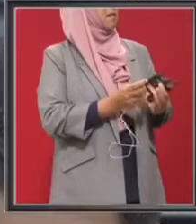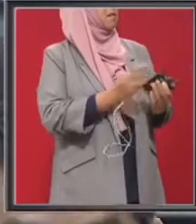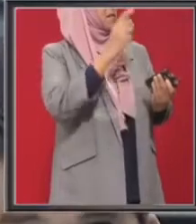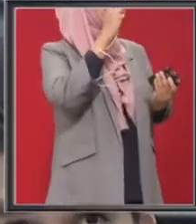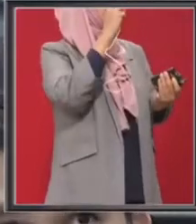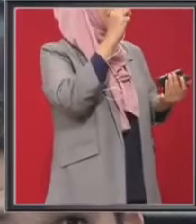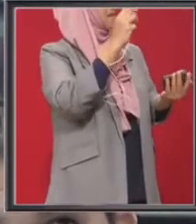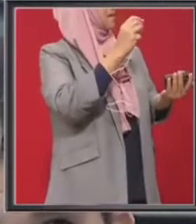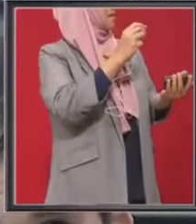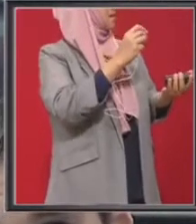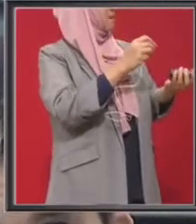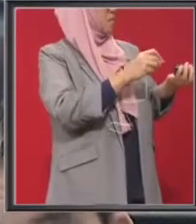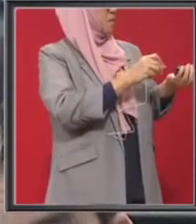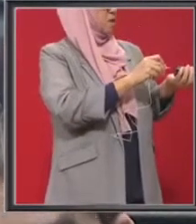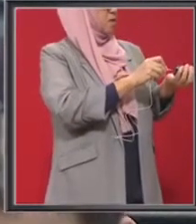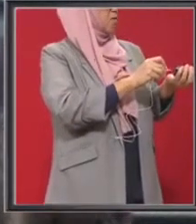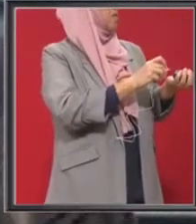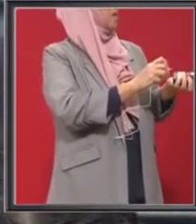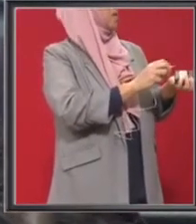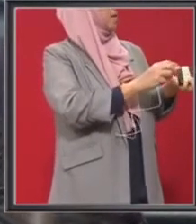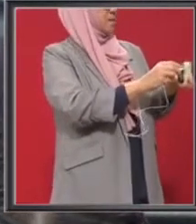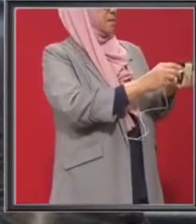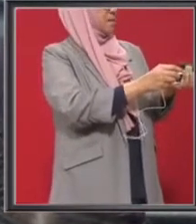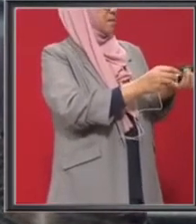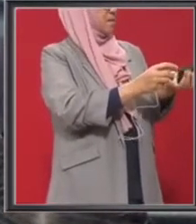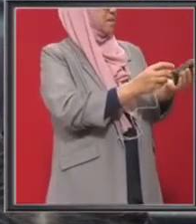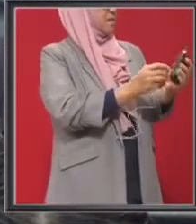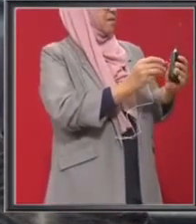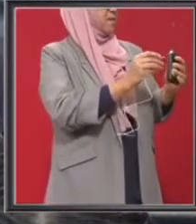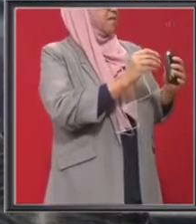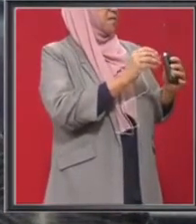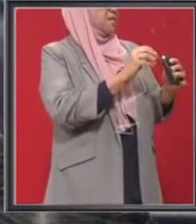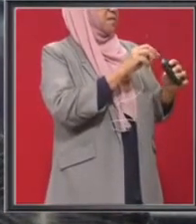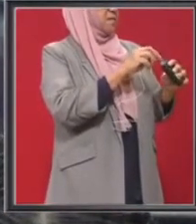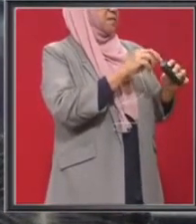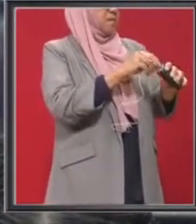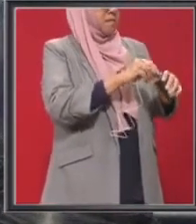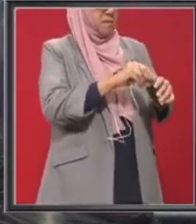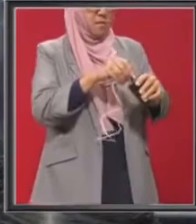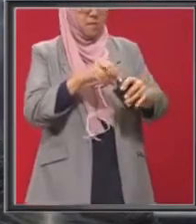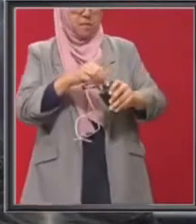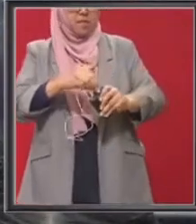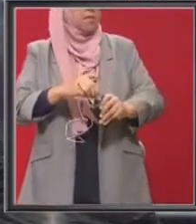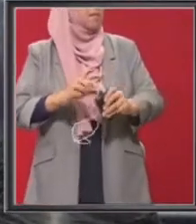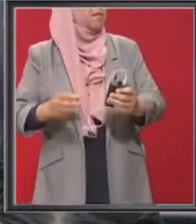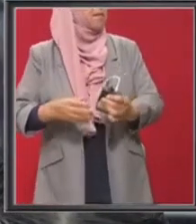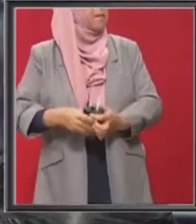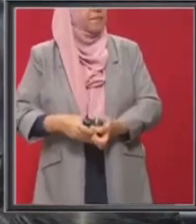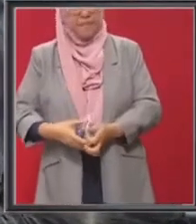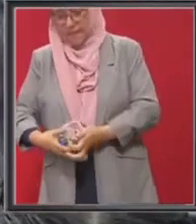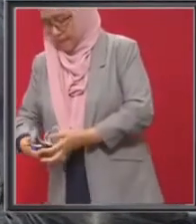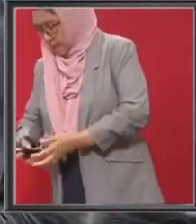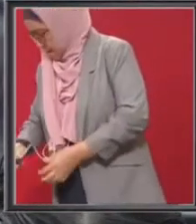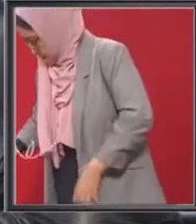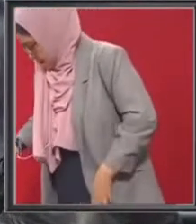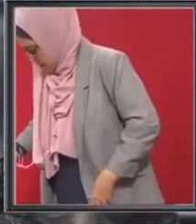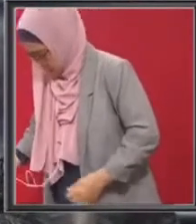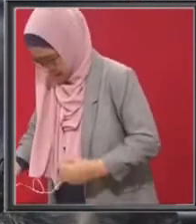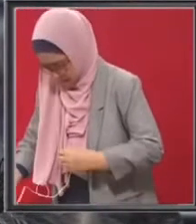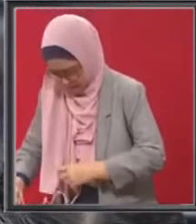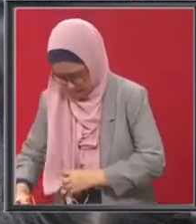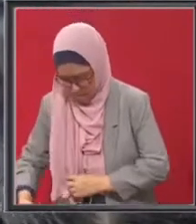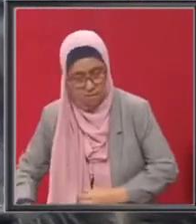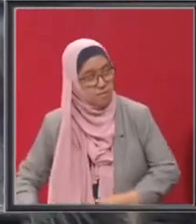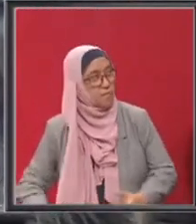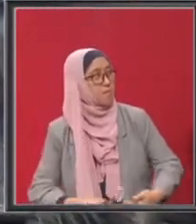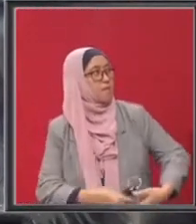air terawat supaya film laku gangguan pada sumber air itu masih ada lagi rhizoma gilliam oleh menampungku antiga hari